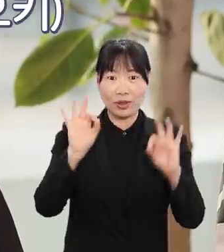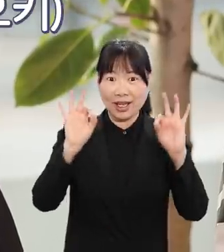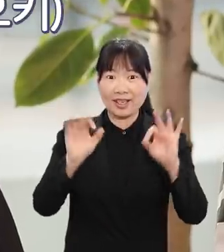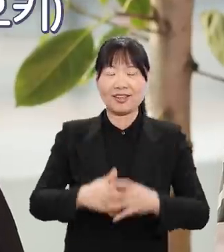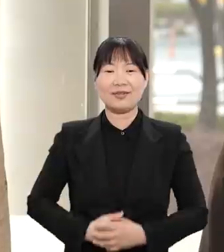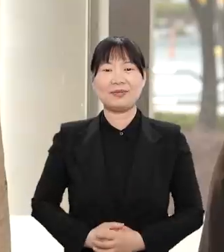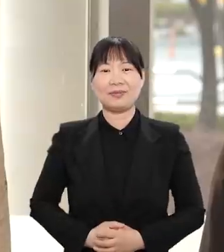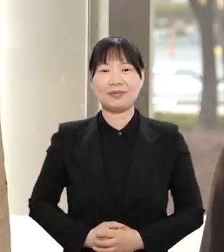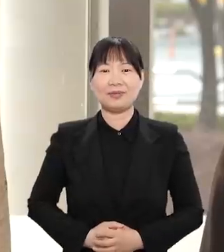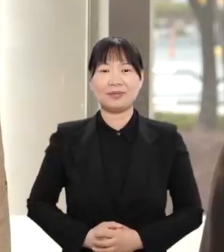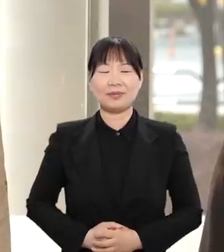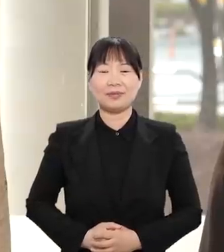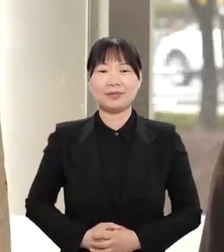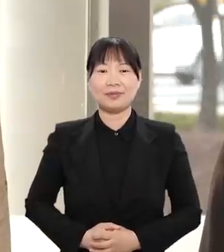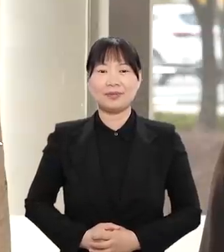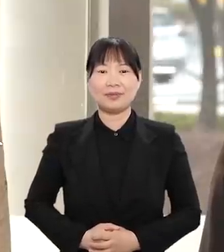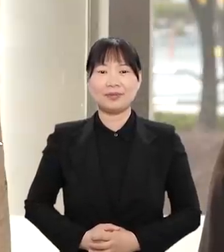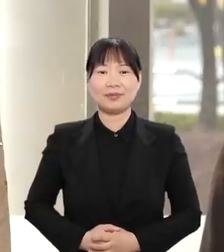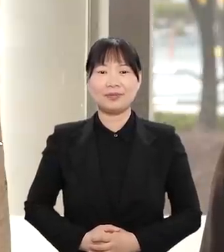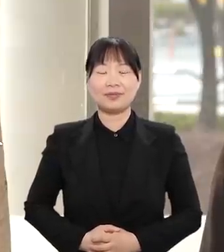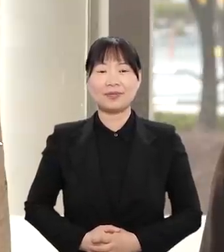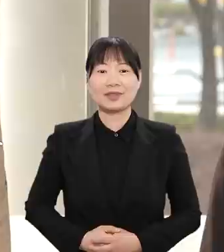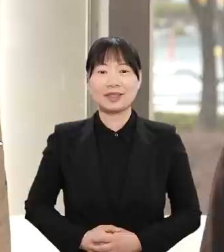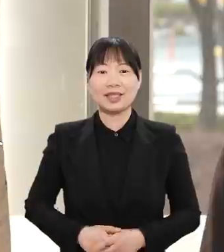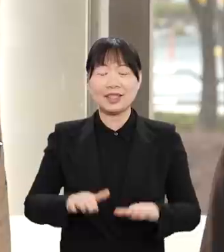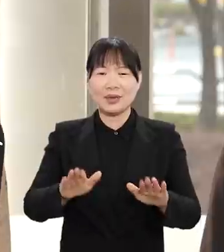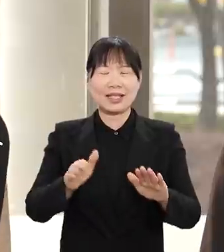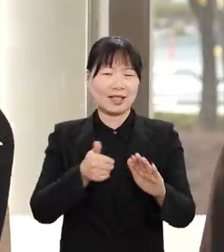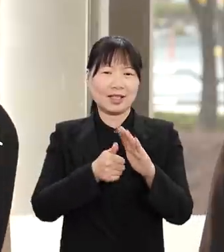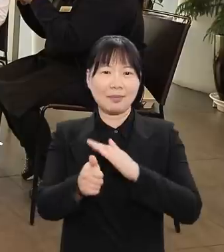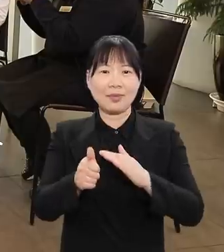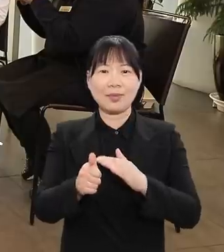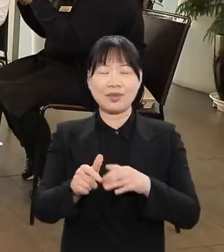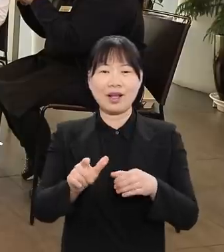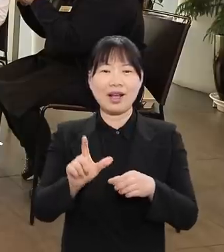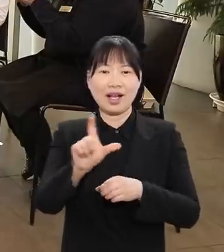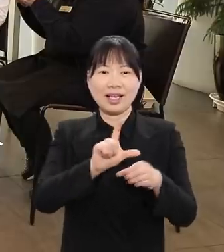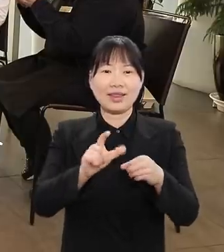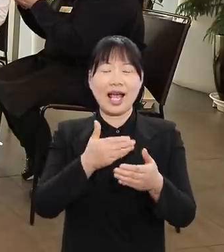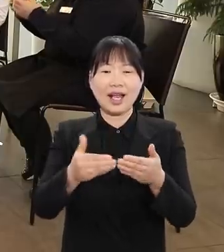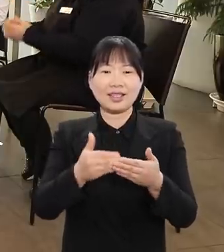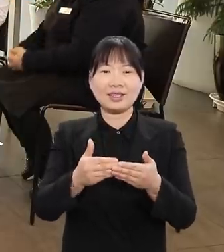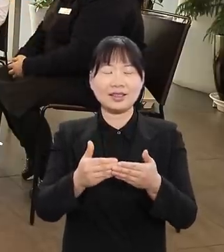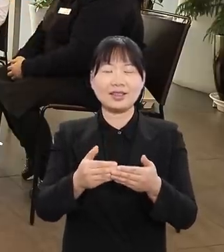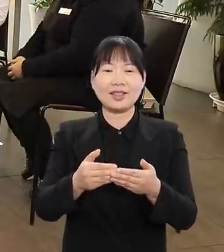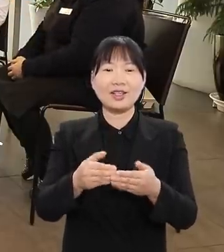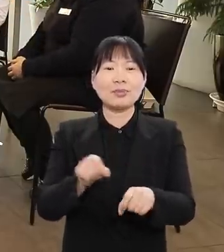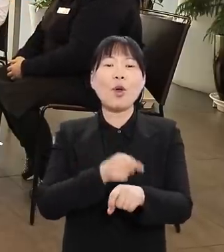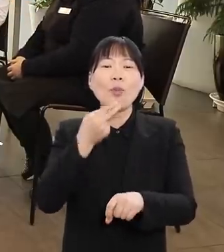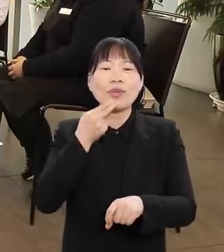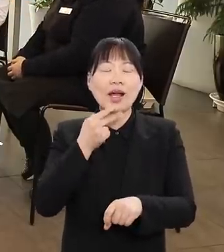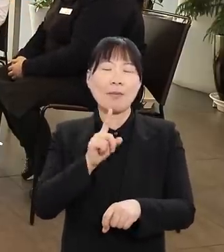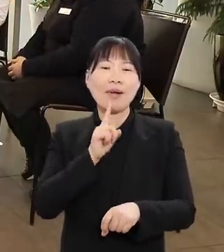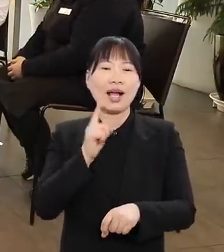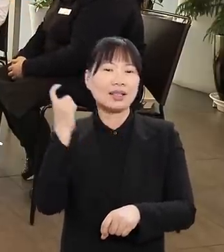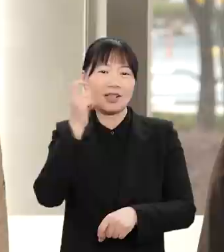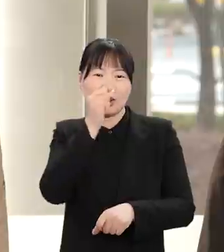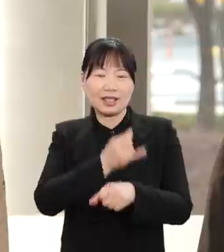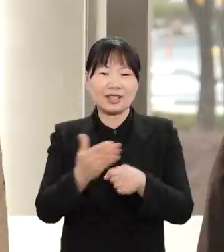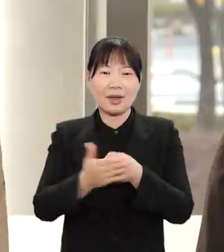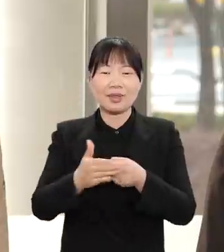오케이. 오케이? 근데 여기는 시그니처 라떼 아트가 따로 없다고 저는